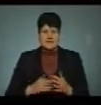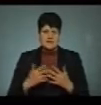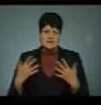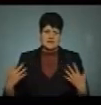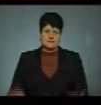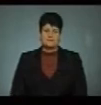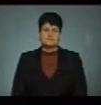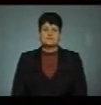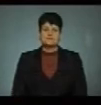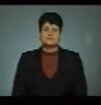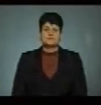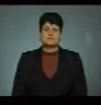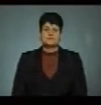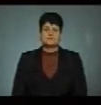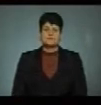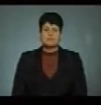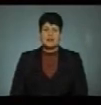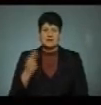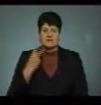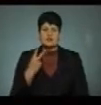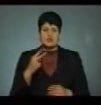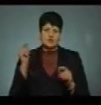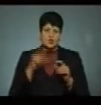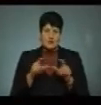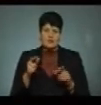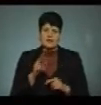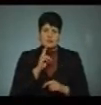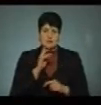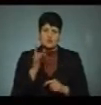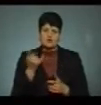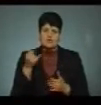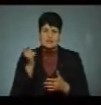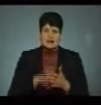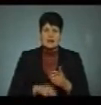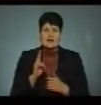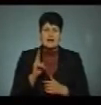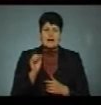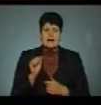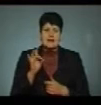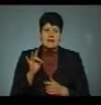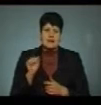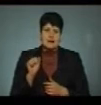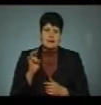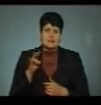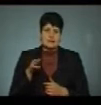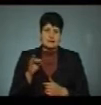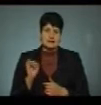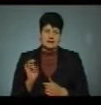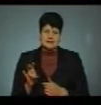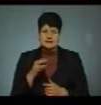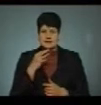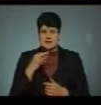Антипович. Дві школи в Кременецькому районі сьогодні закрили на карантин, повідомила начальниця управління освіти та науки